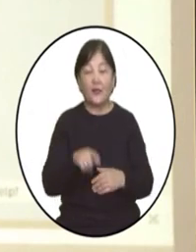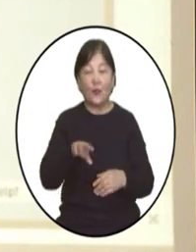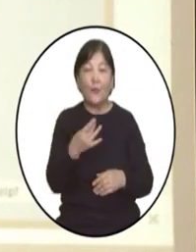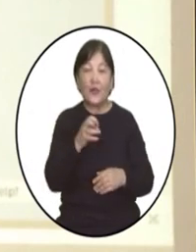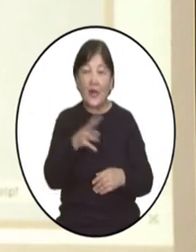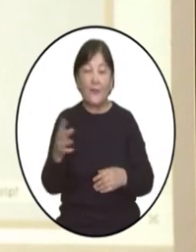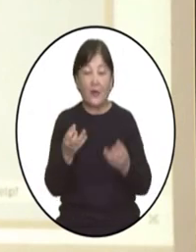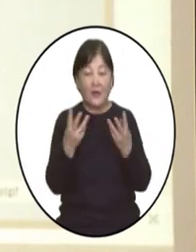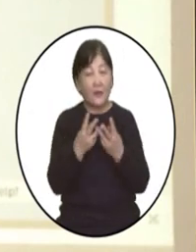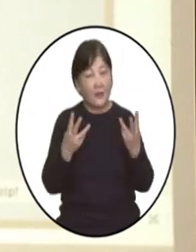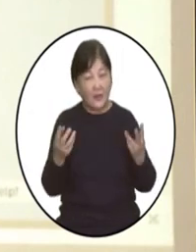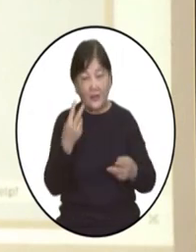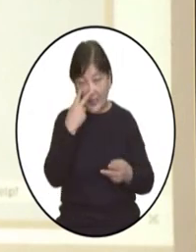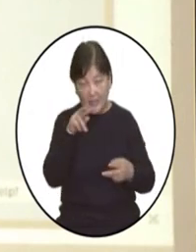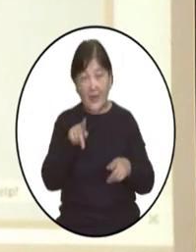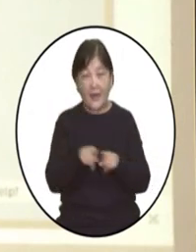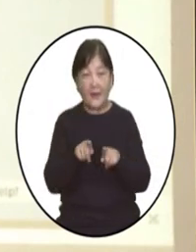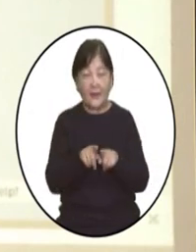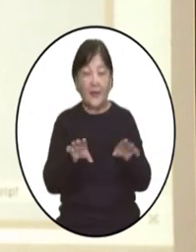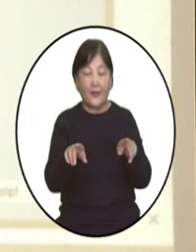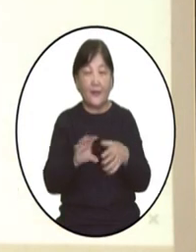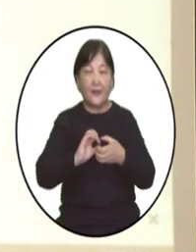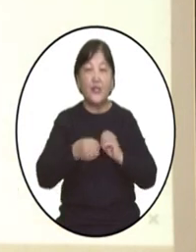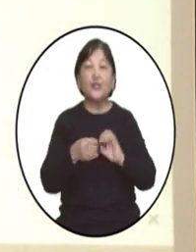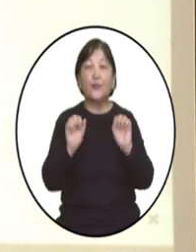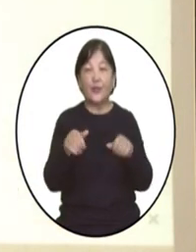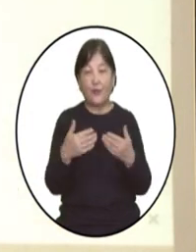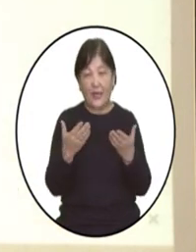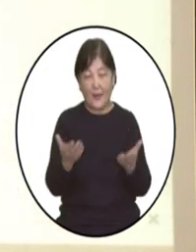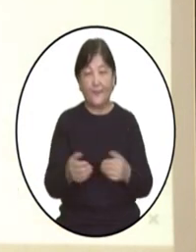бол ингэж ашиглаж болно гэрийн даалгаврт.